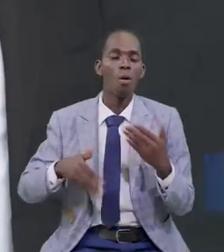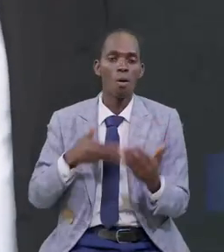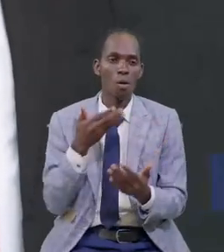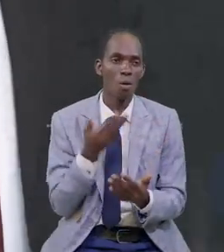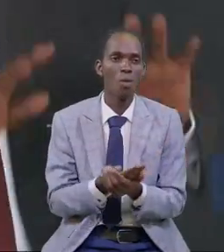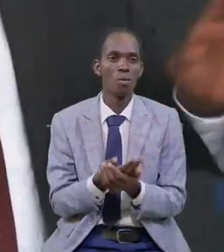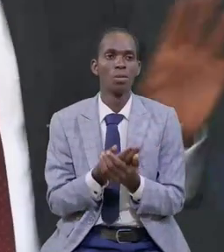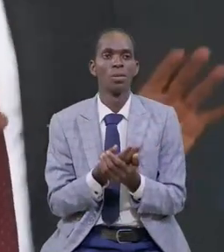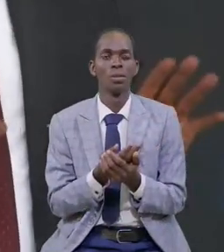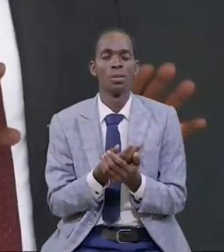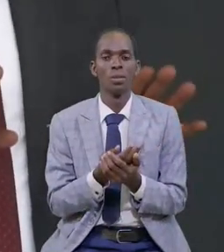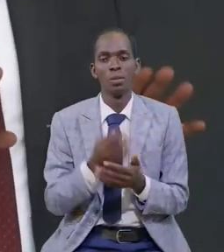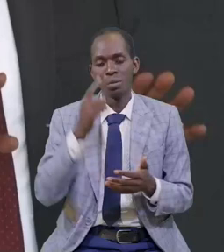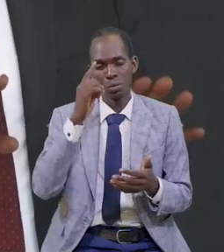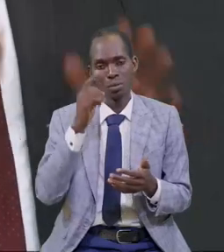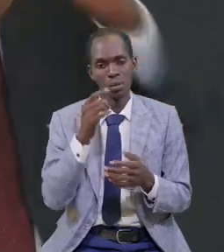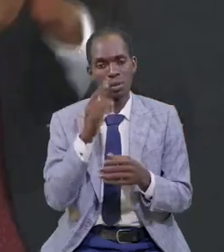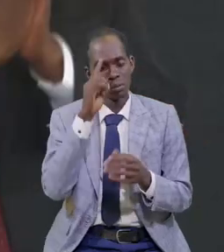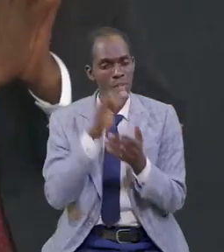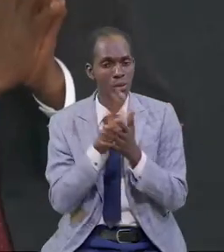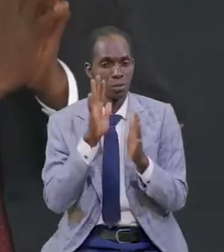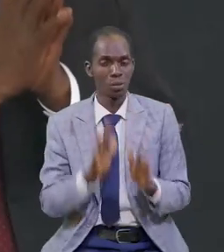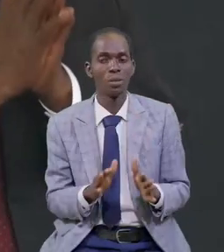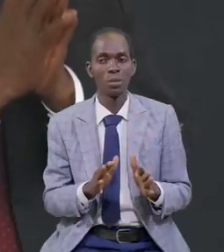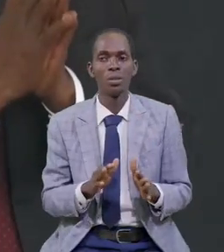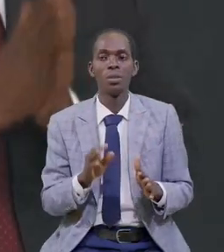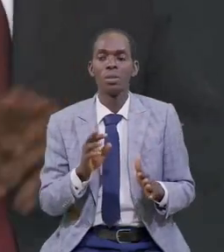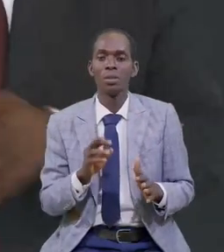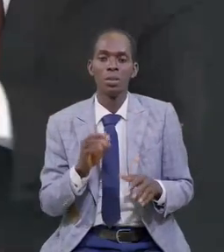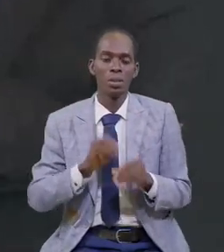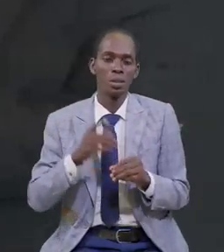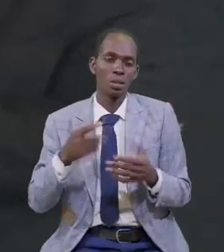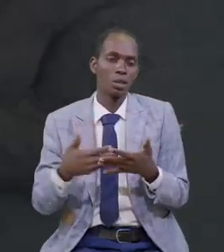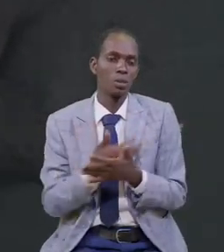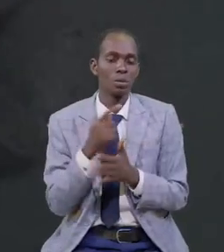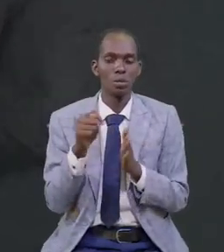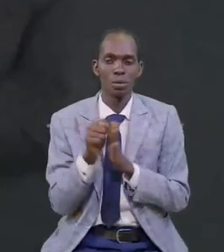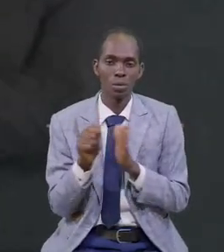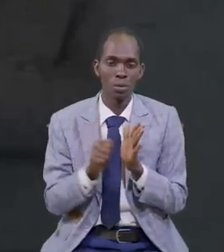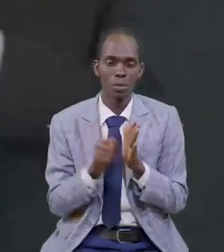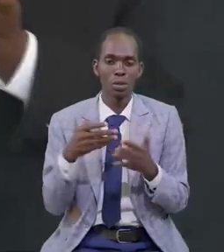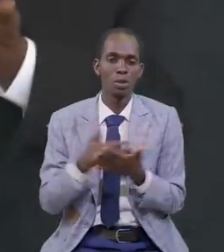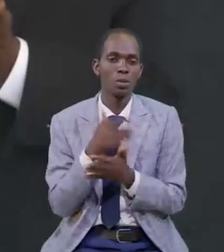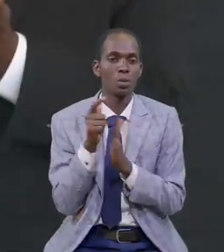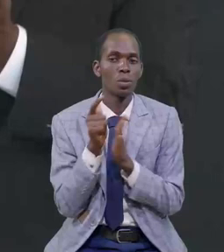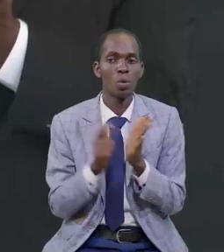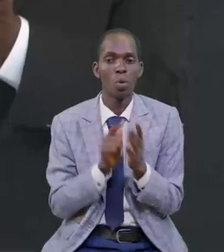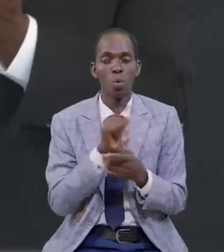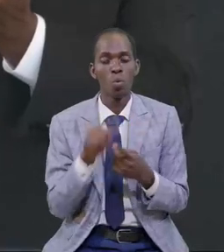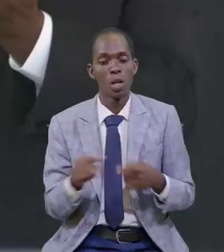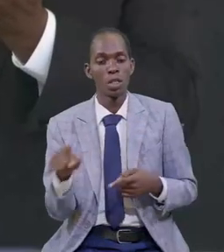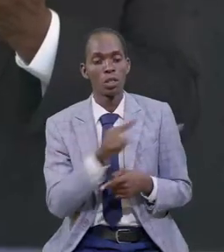sont appelés saints dans le Nouveau Testament ne sont pas appelés pécheurs quand ils croient ils croient en